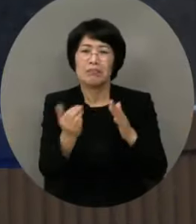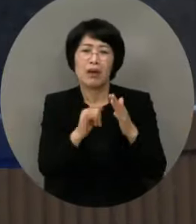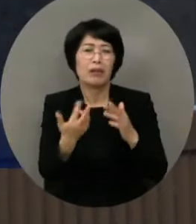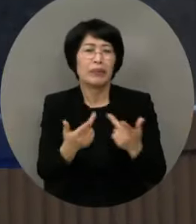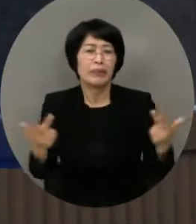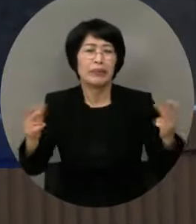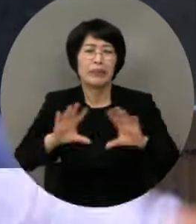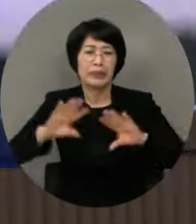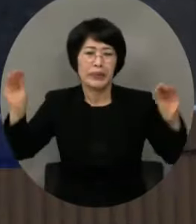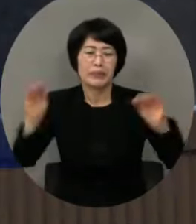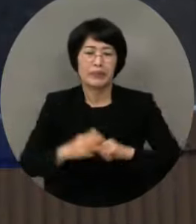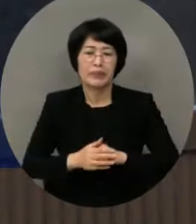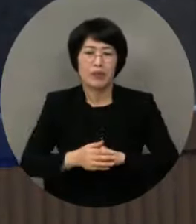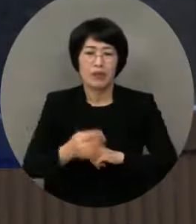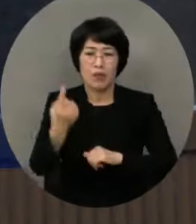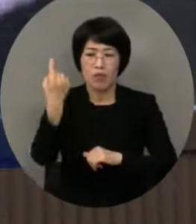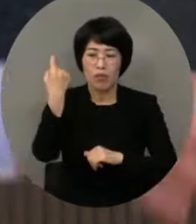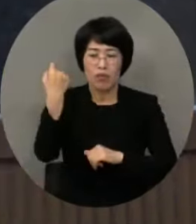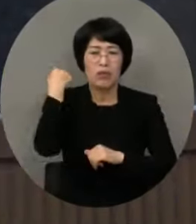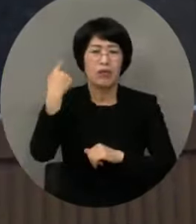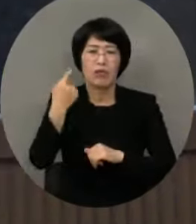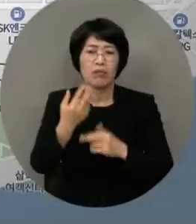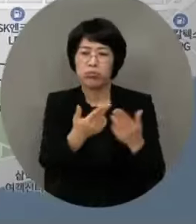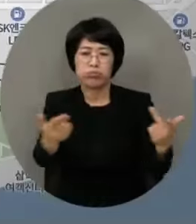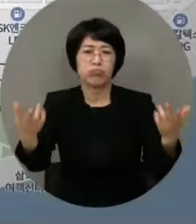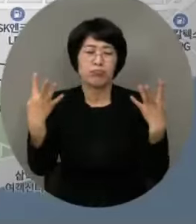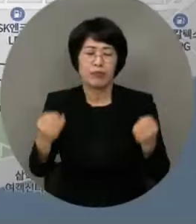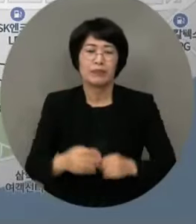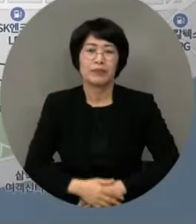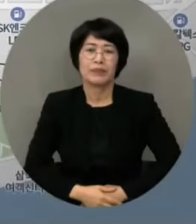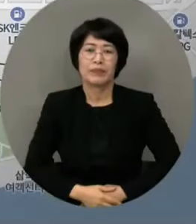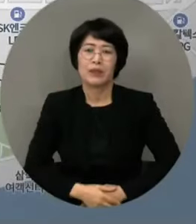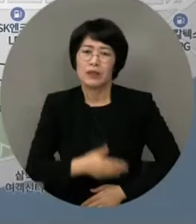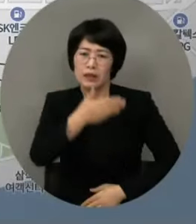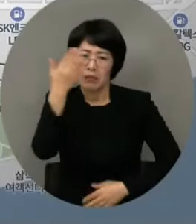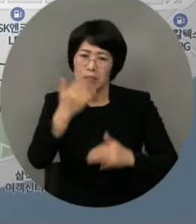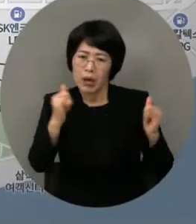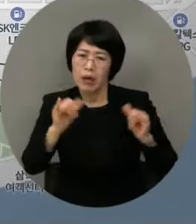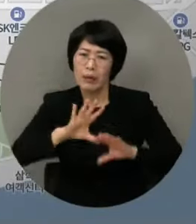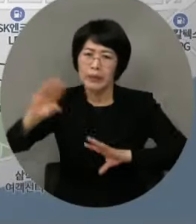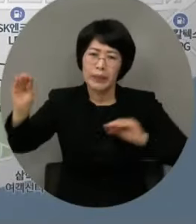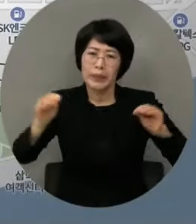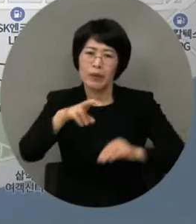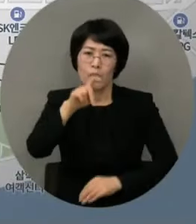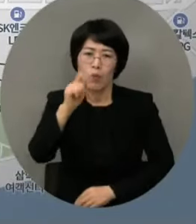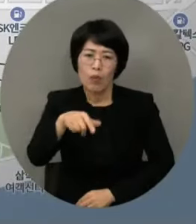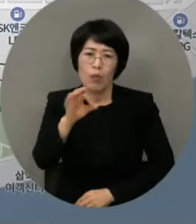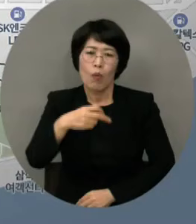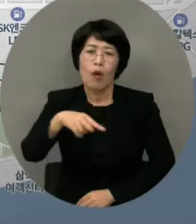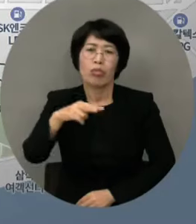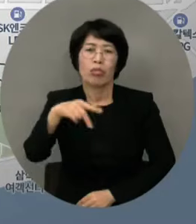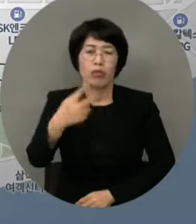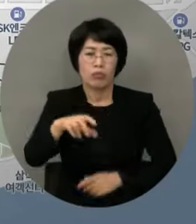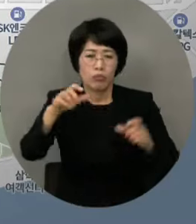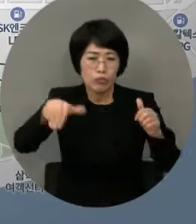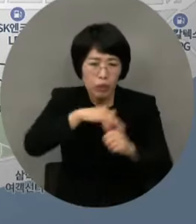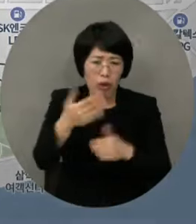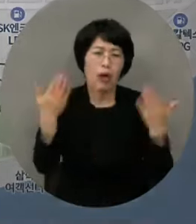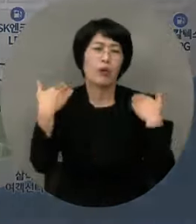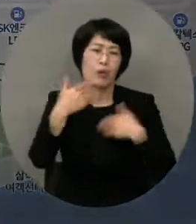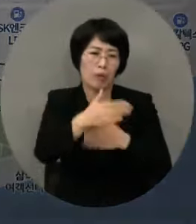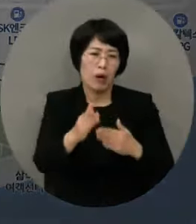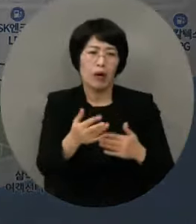있는. 이 옥으로 다 비어 있어. 젊음이 빠져나간 목원동 주변 학교는 교실이